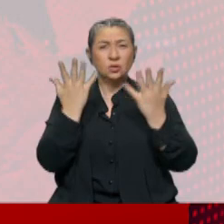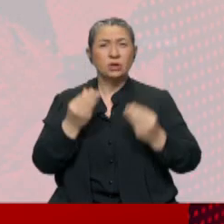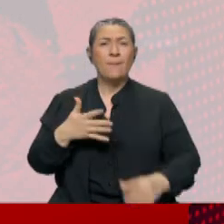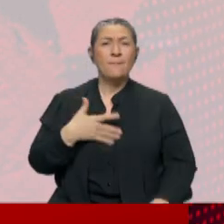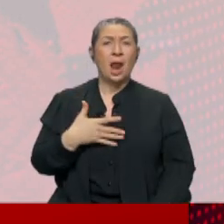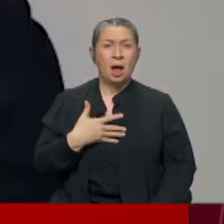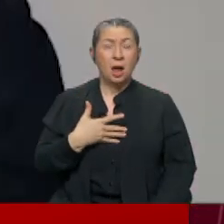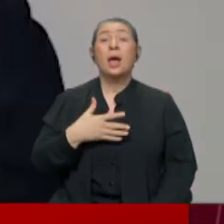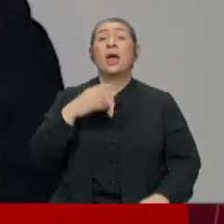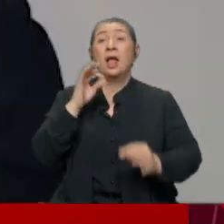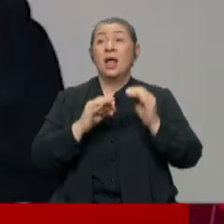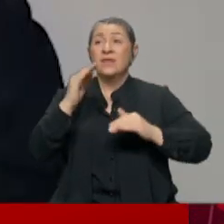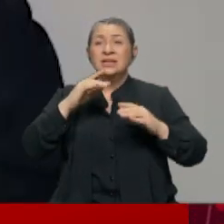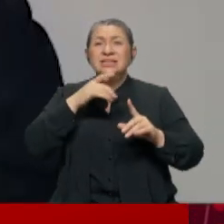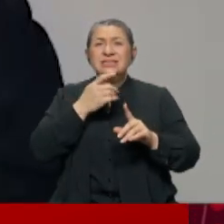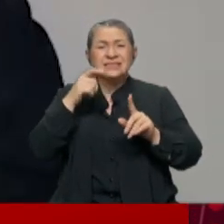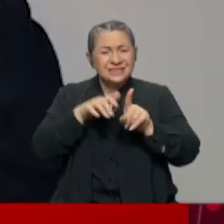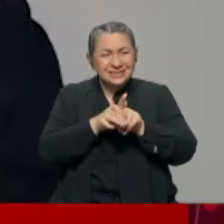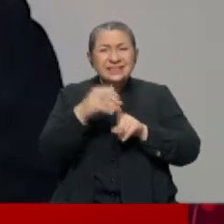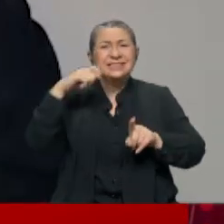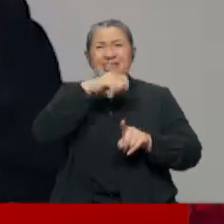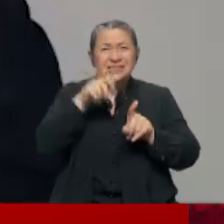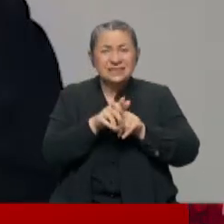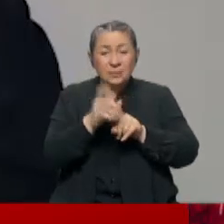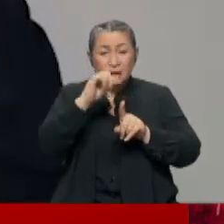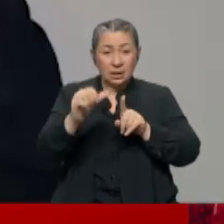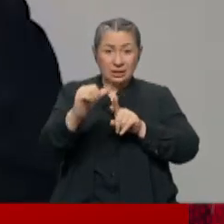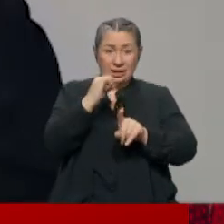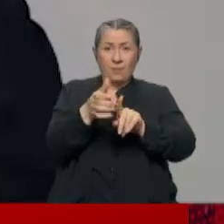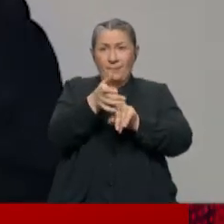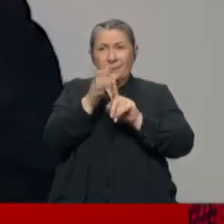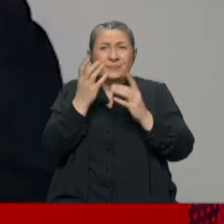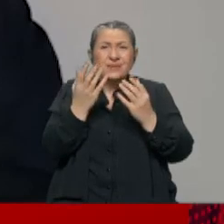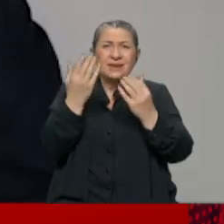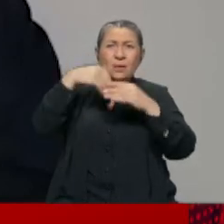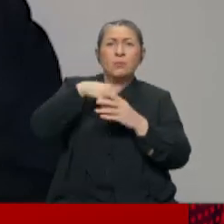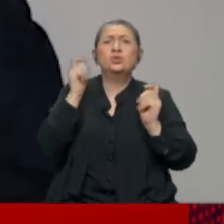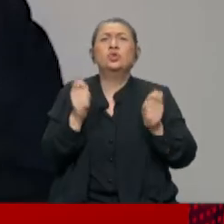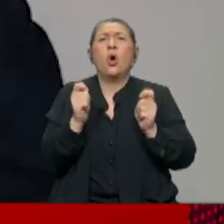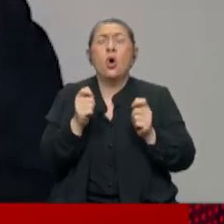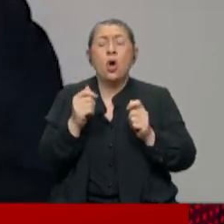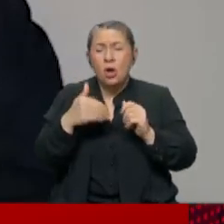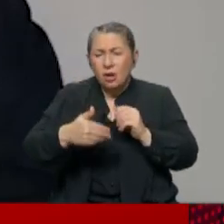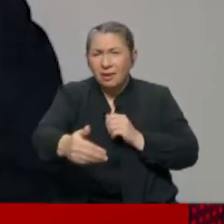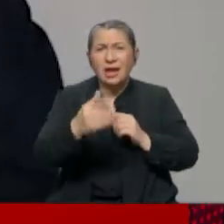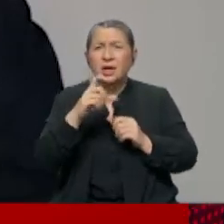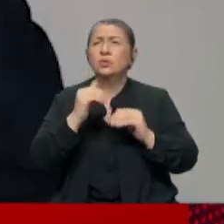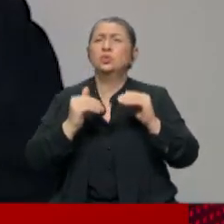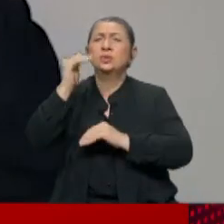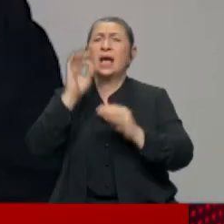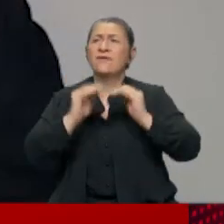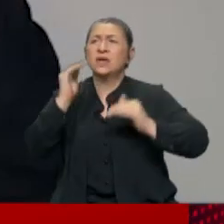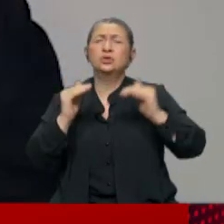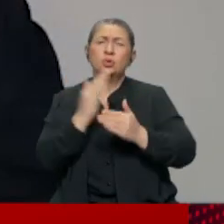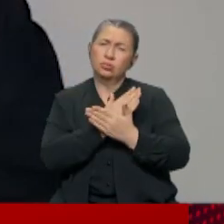ediliyor. Enflasyon diş macunu gibidir. Sıkıldıktan sonra geri içerse geri koymak çok zor oluyor. Önümüzdeki aylarda da yüksek enflasyon devam edeceğini